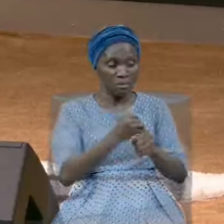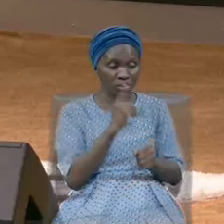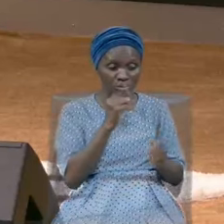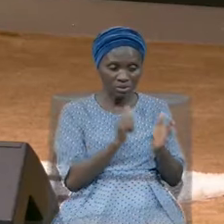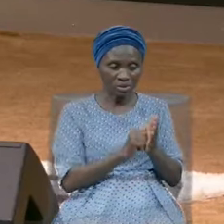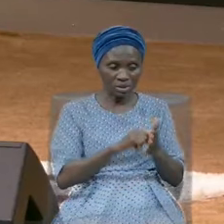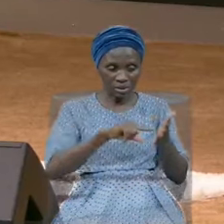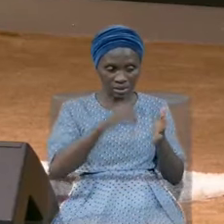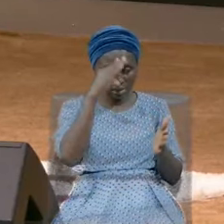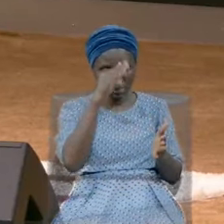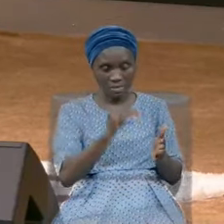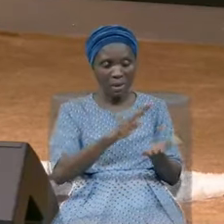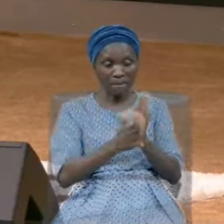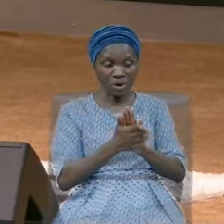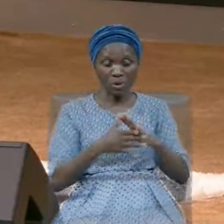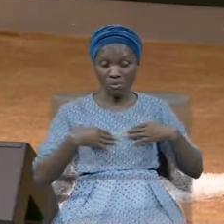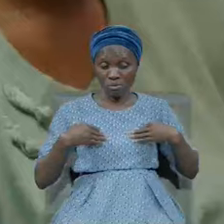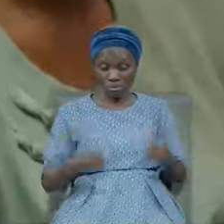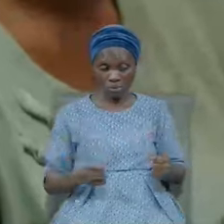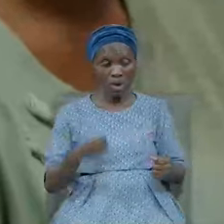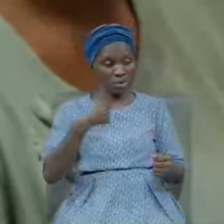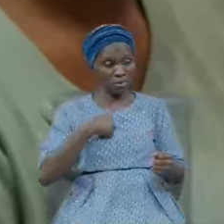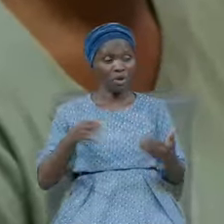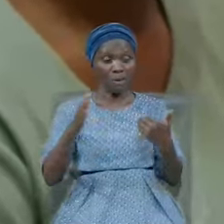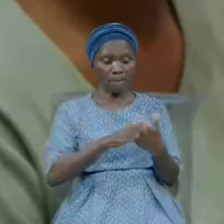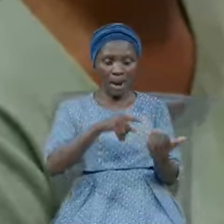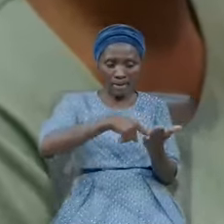pour restaurer la vie de l'homme là. Je reviendrai tout payer.